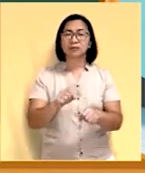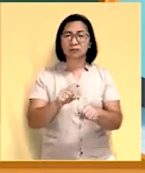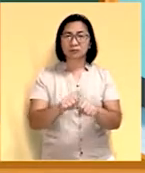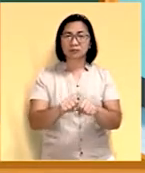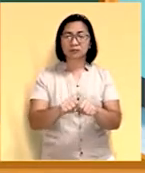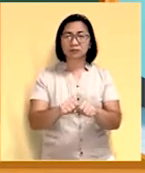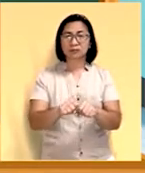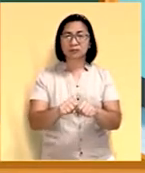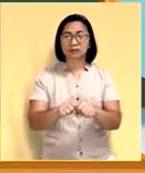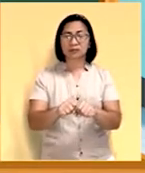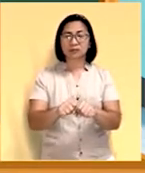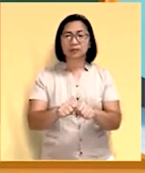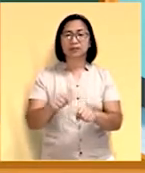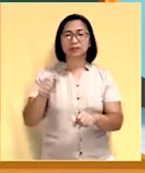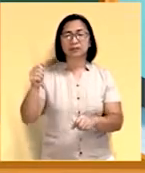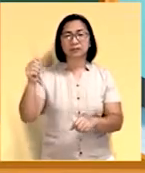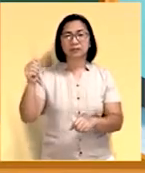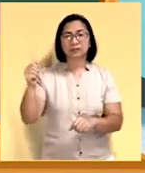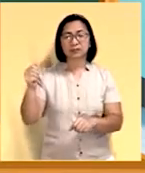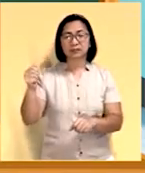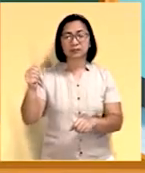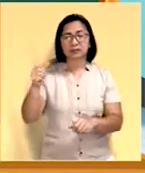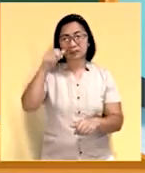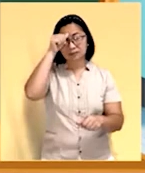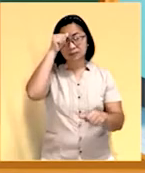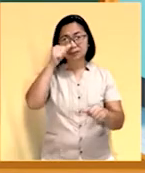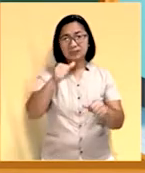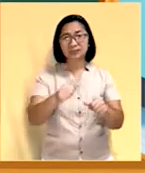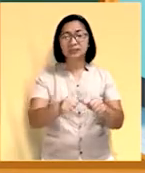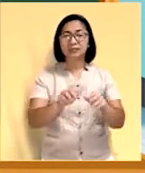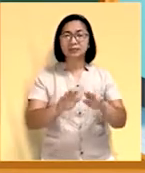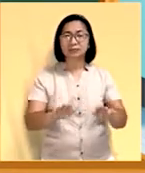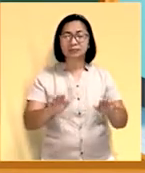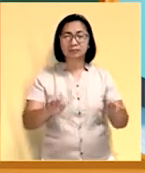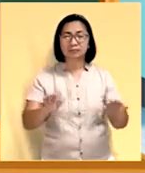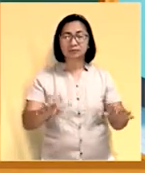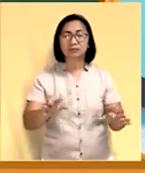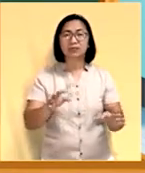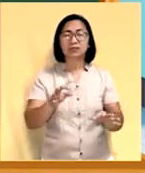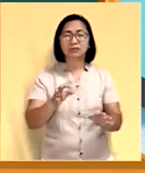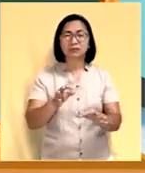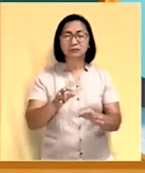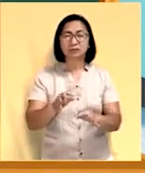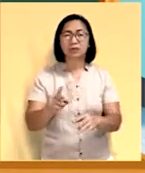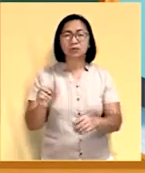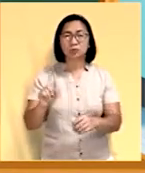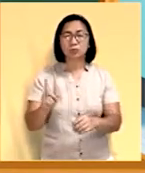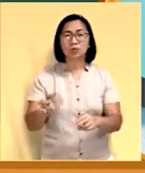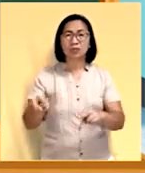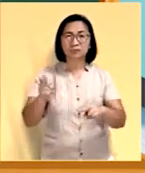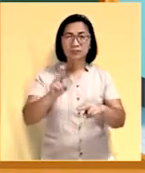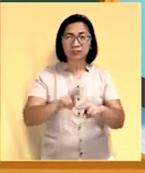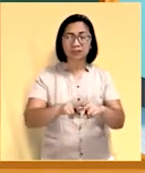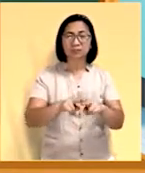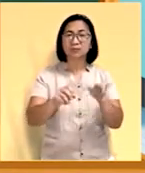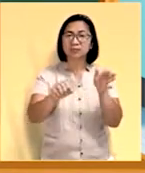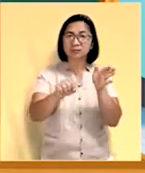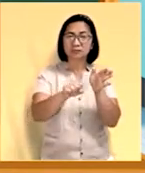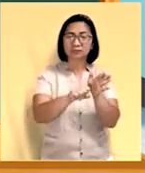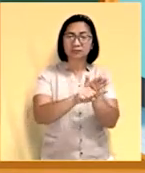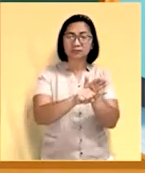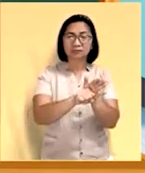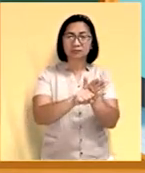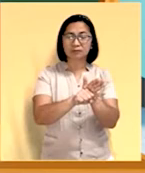ay magiging 10. Tandaan mga bata, kung ano ang in-add mo sa